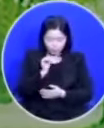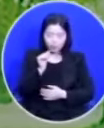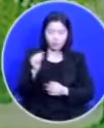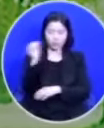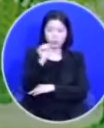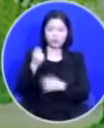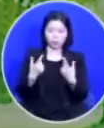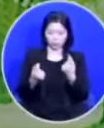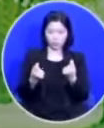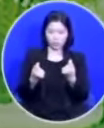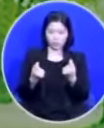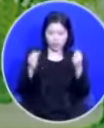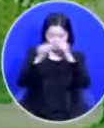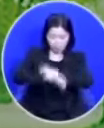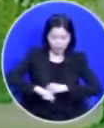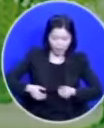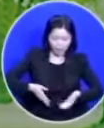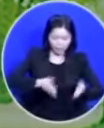겁니다